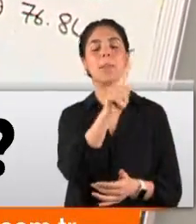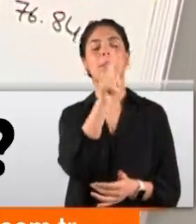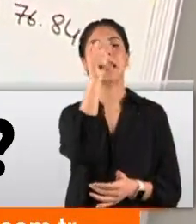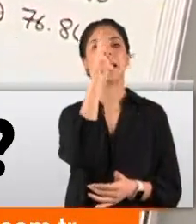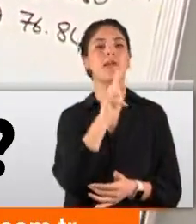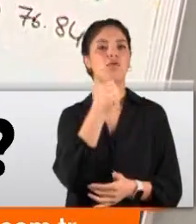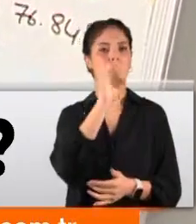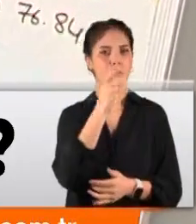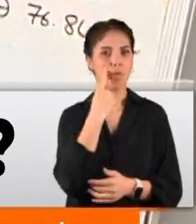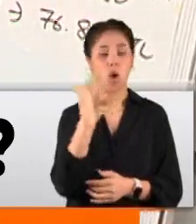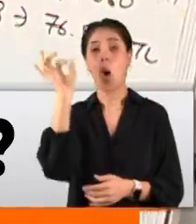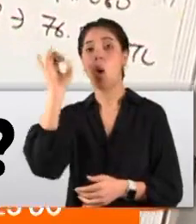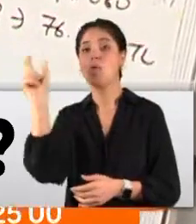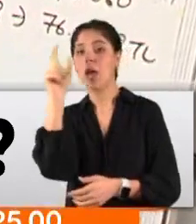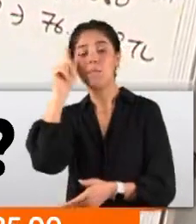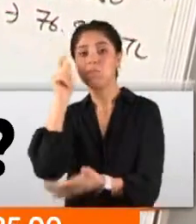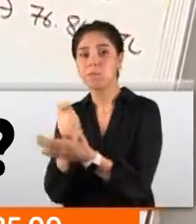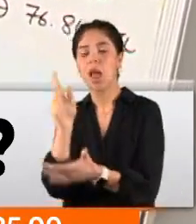öderken Ocak ayında başvurursa